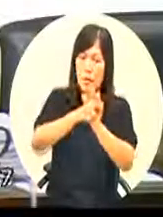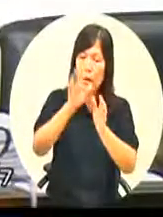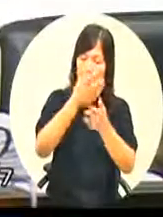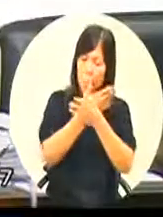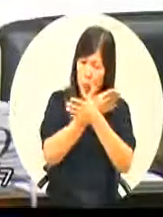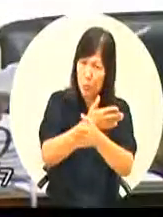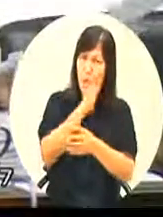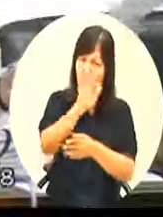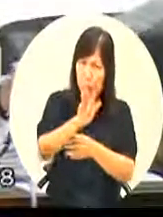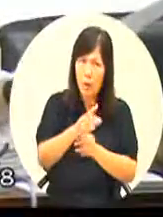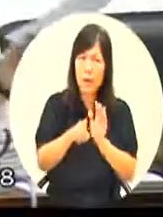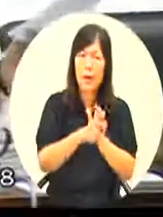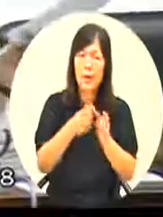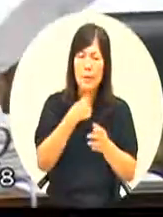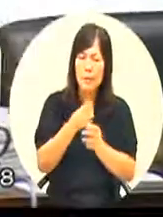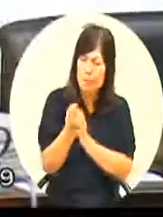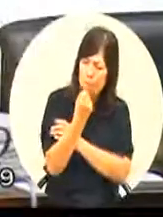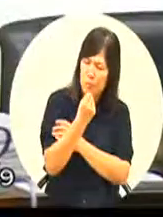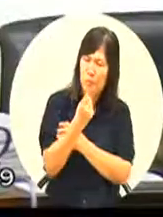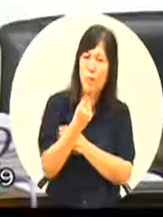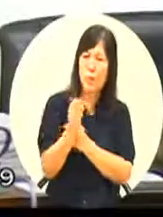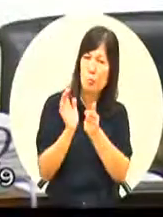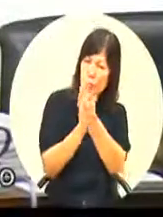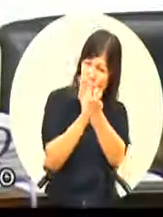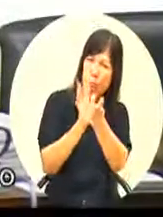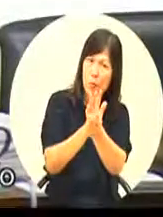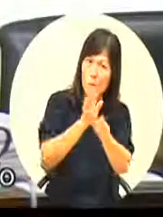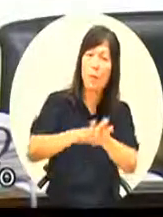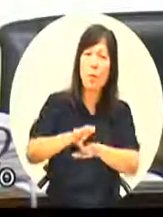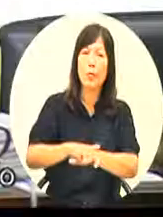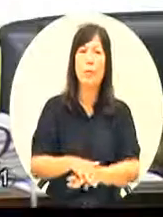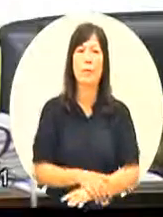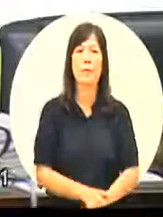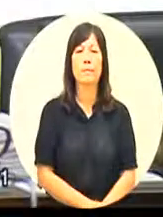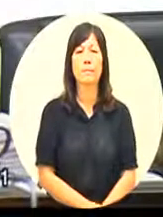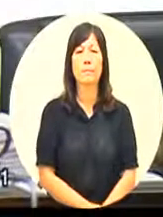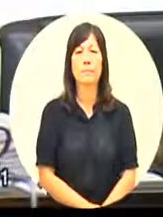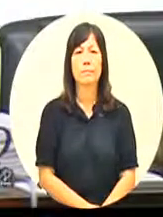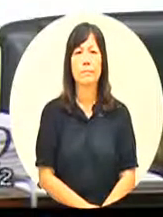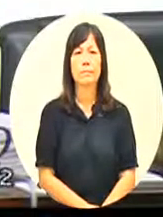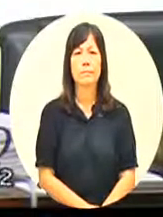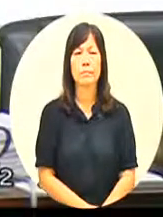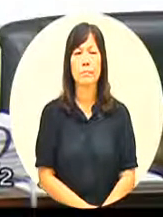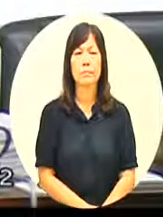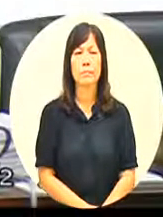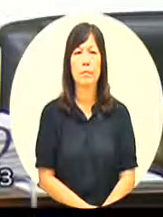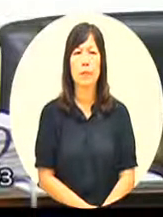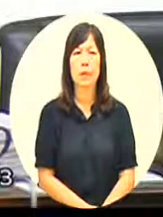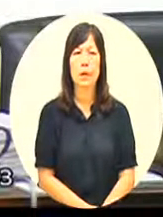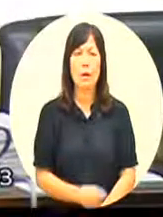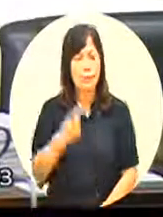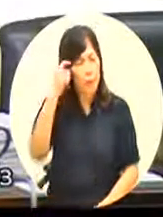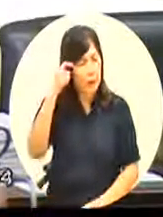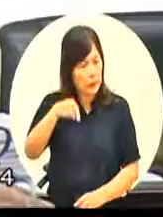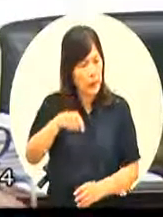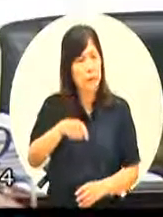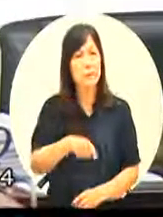的话， 有可能他会很积极来办理这个足语的教学啦。那我想这个部